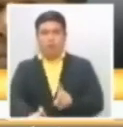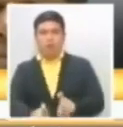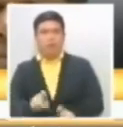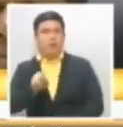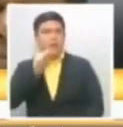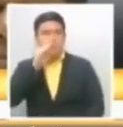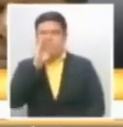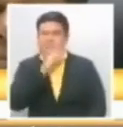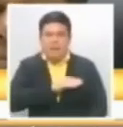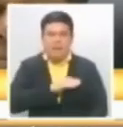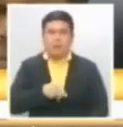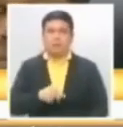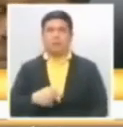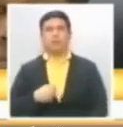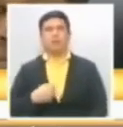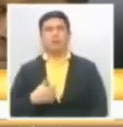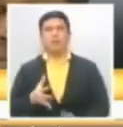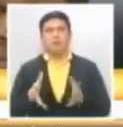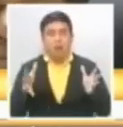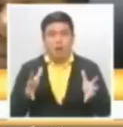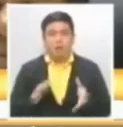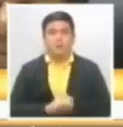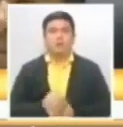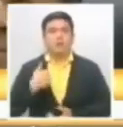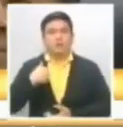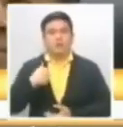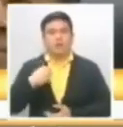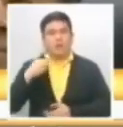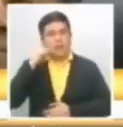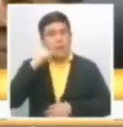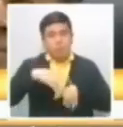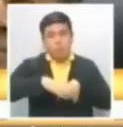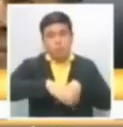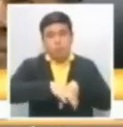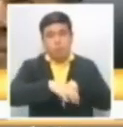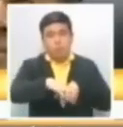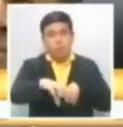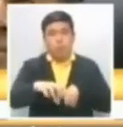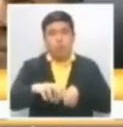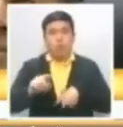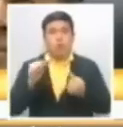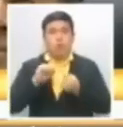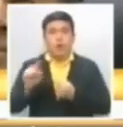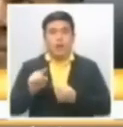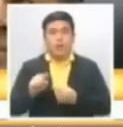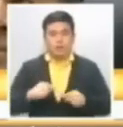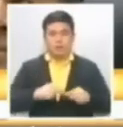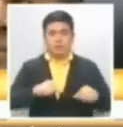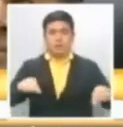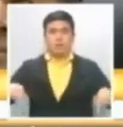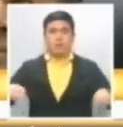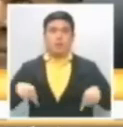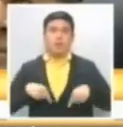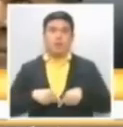าเสียเป็นส่วนใหญ่แล้วน้ำจากคลองอุตภเวาไหลไปไหนครับไหลลงสู่ทะเลสาบสงขลา